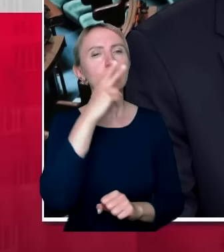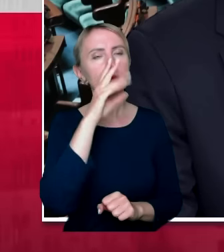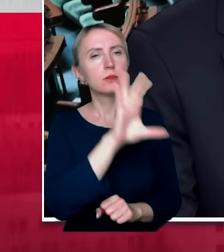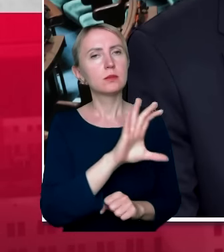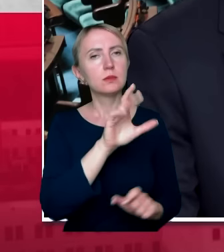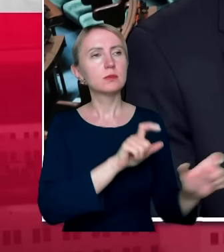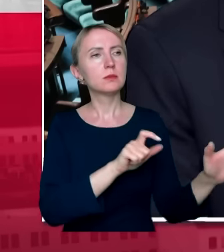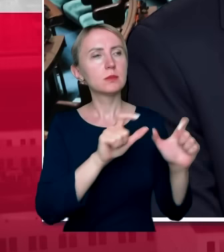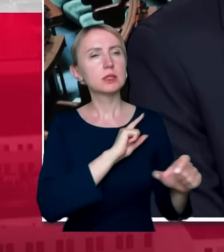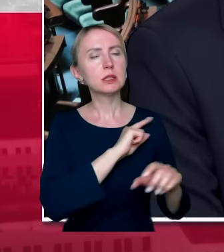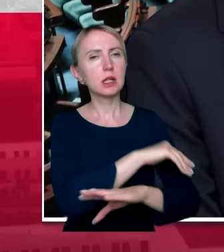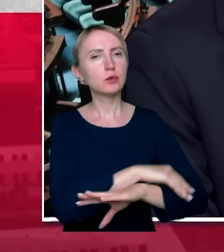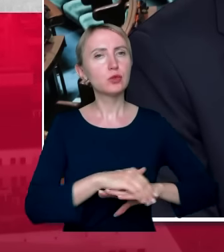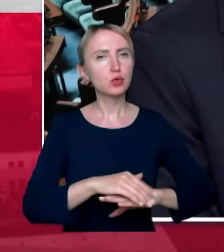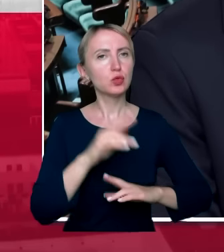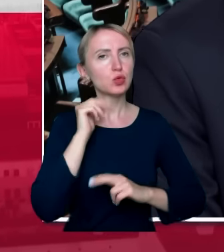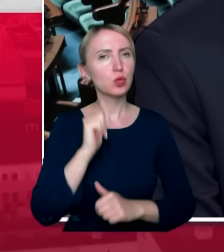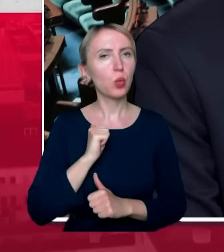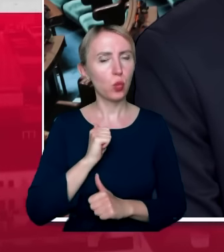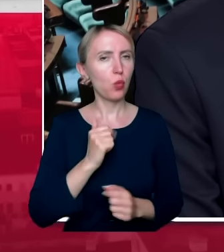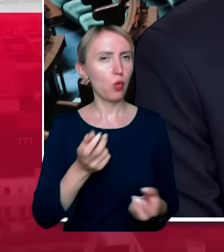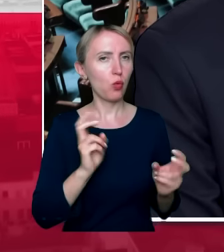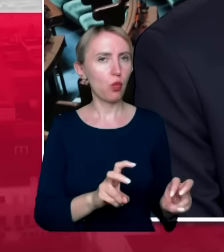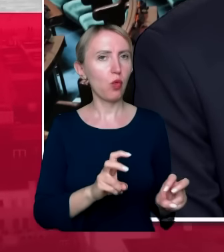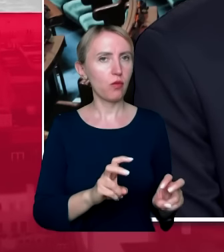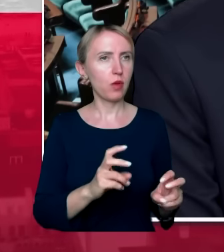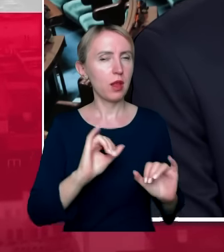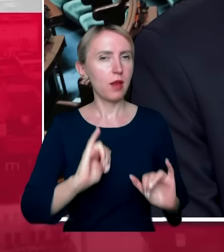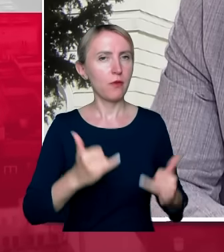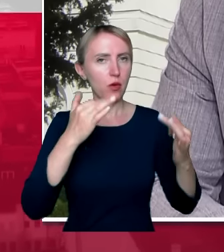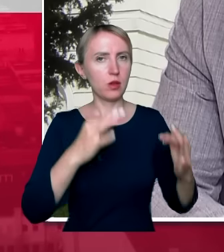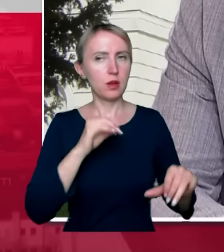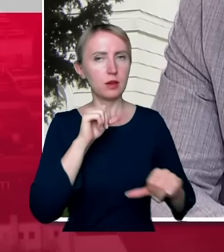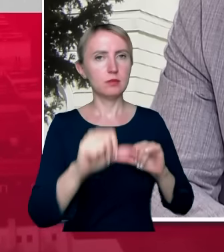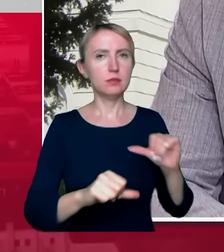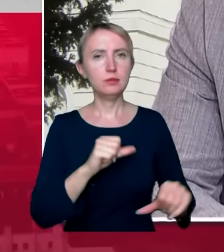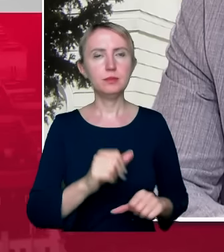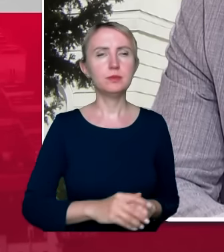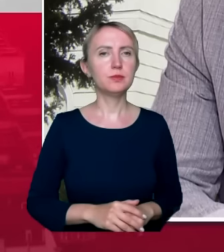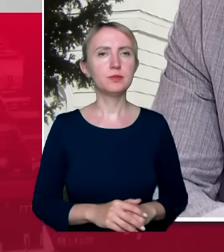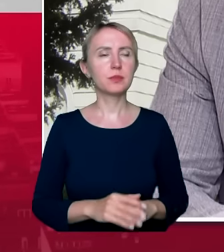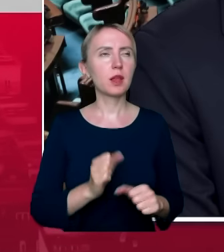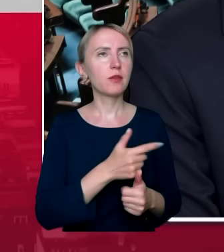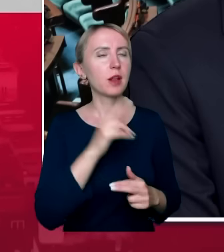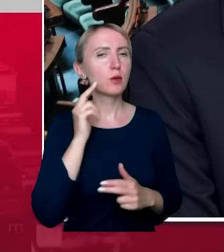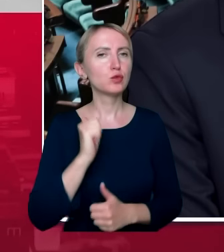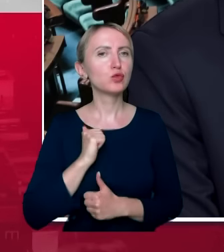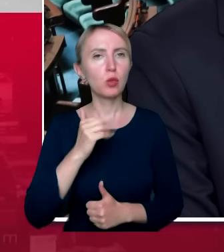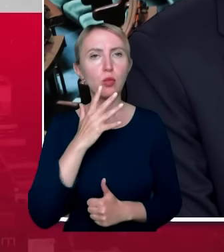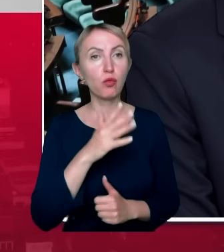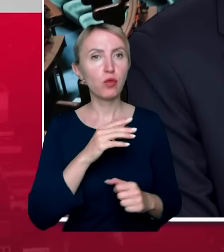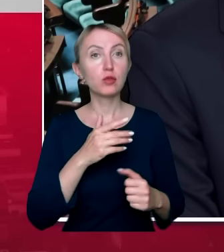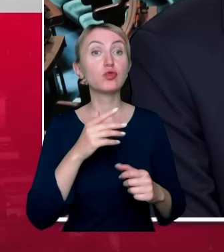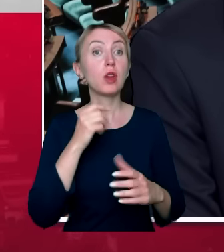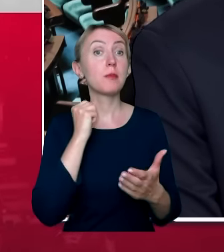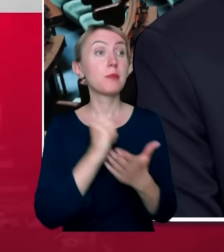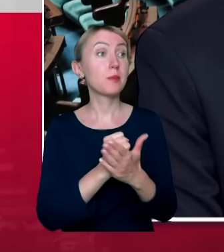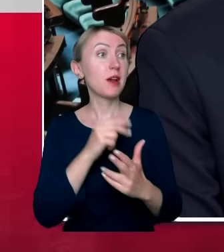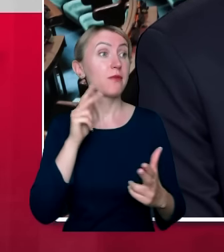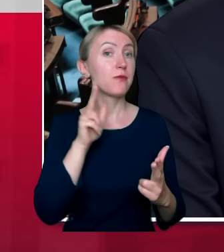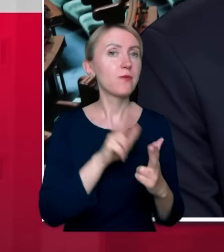Granicznej i żołnierzy, powstał na wiosnę tego roku. No, i wielu żołnierzy mówią, że nacisk prawny pojawił się dopiero